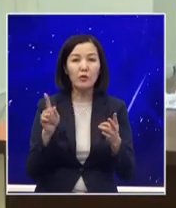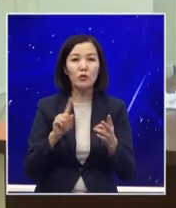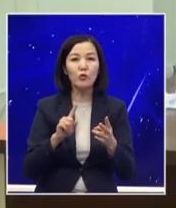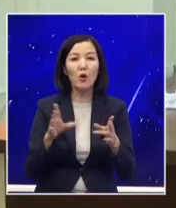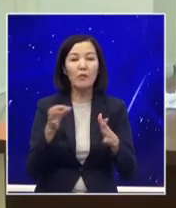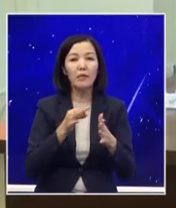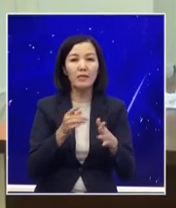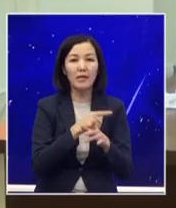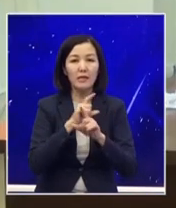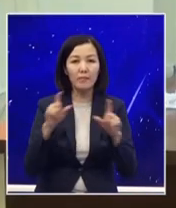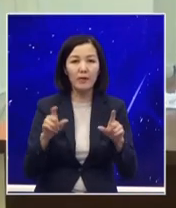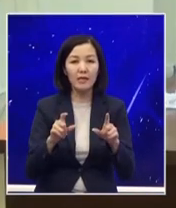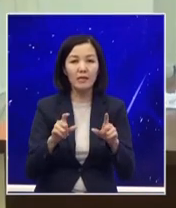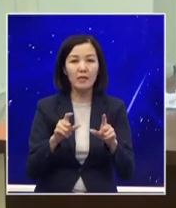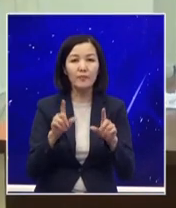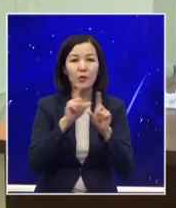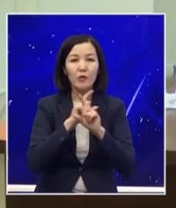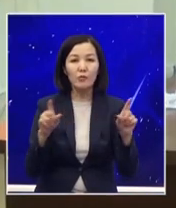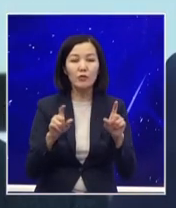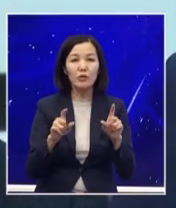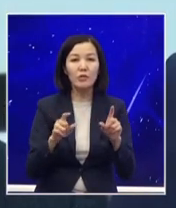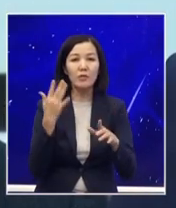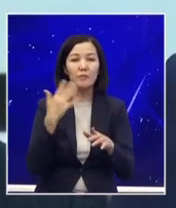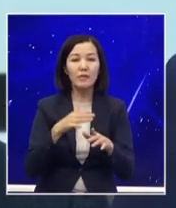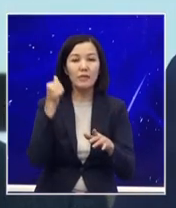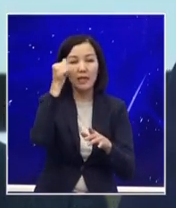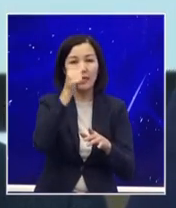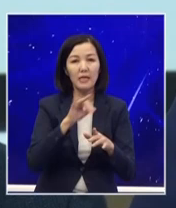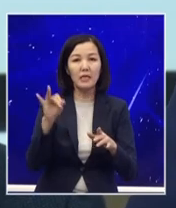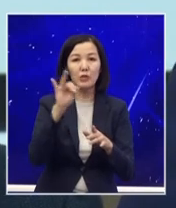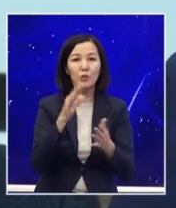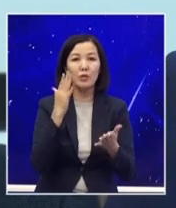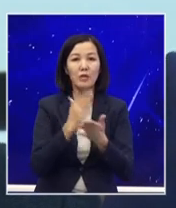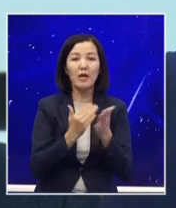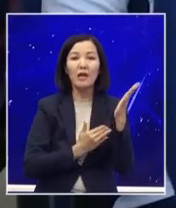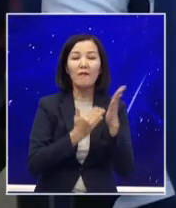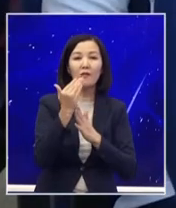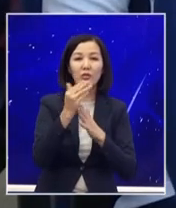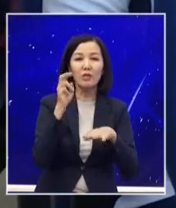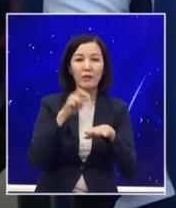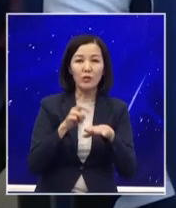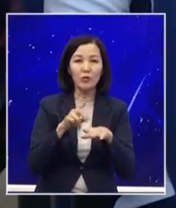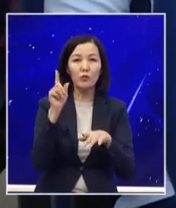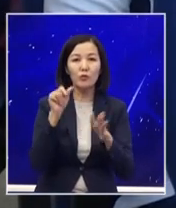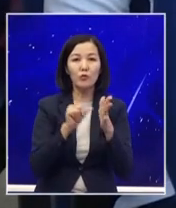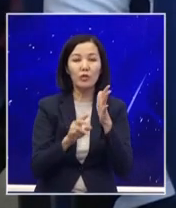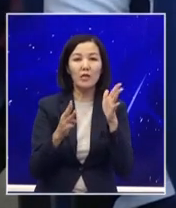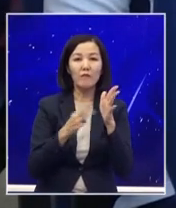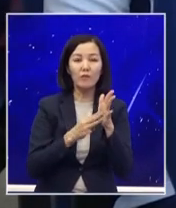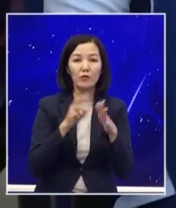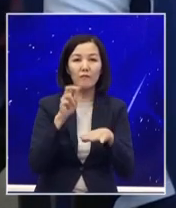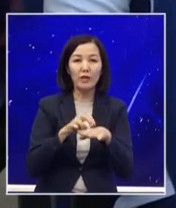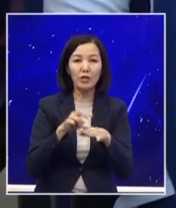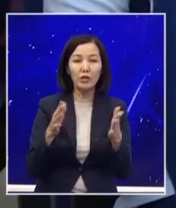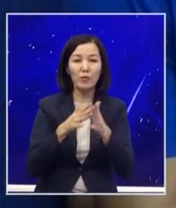областная клиническая больница – учреждение с полувековой историей и специалистами высшей категории. 168 врачей